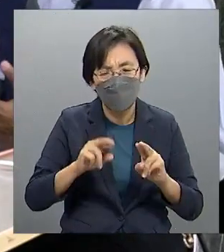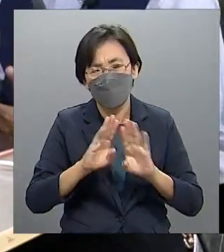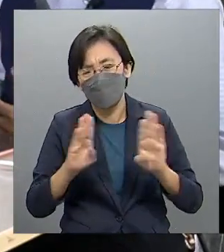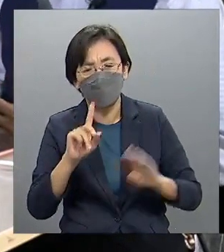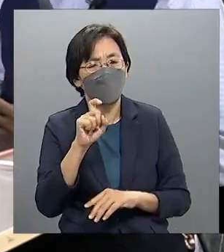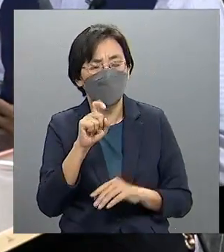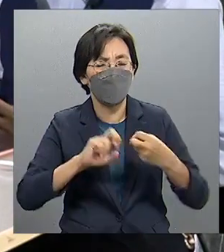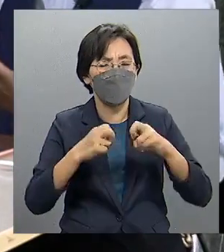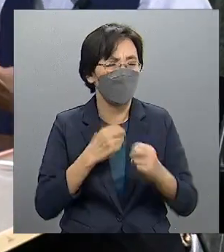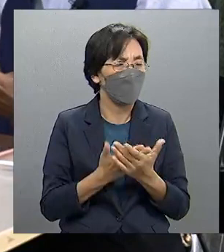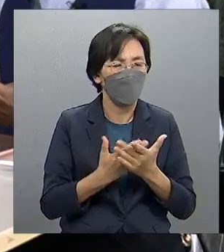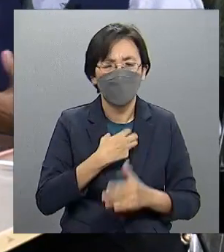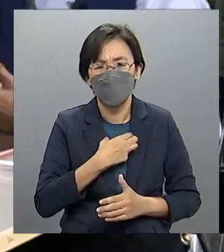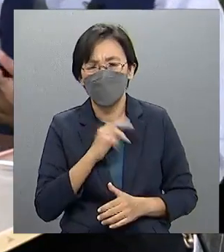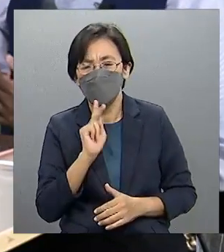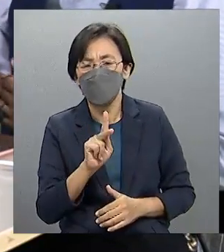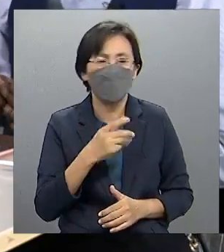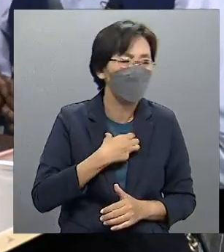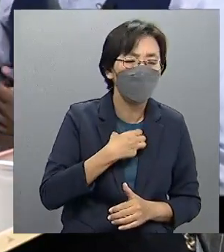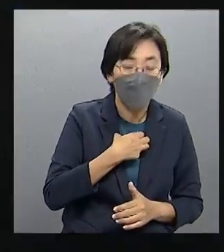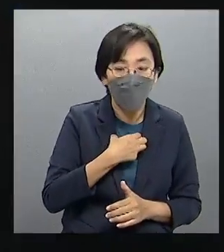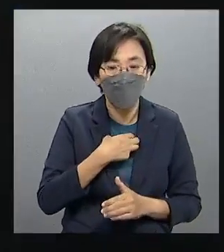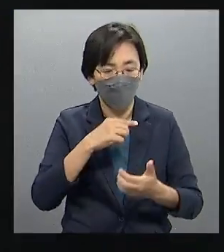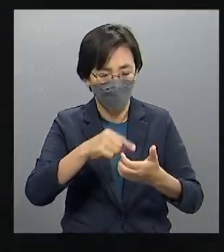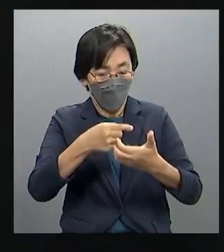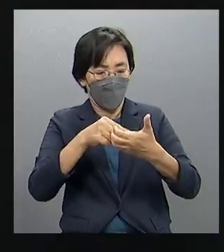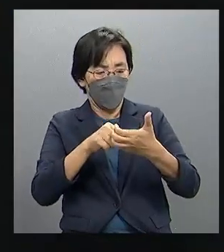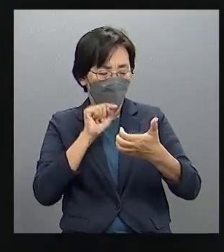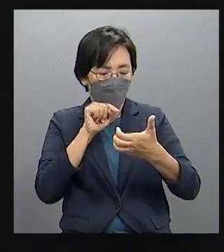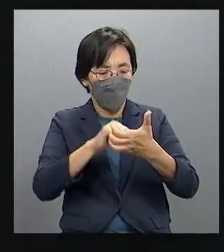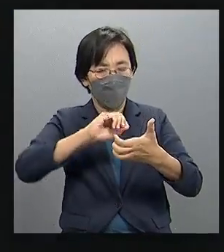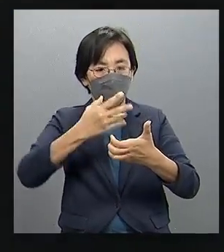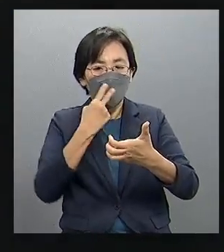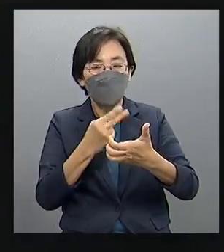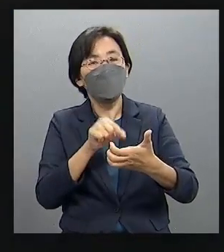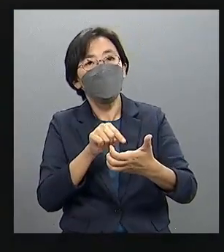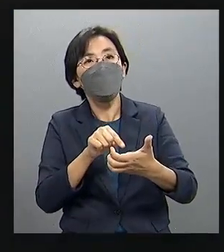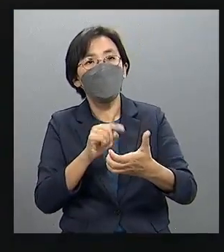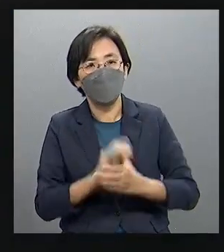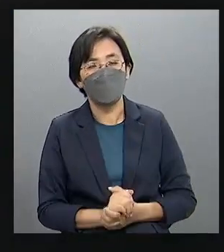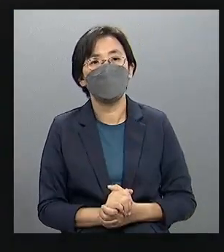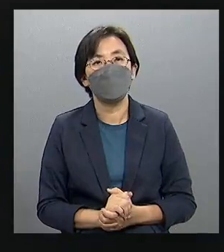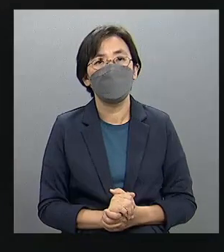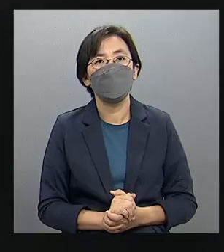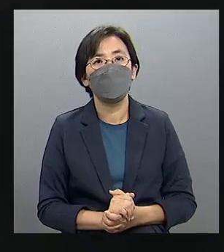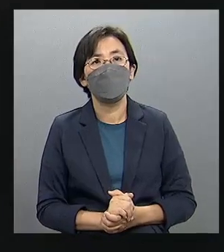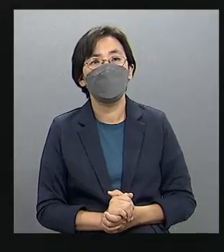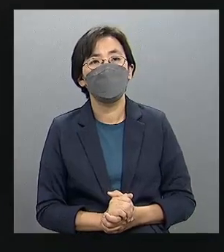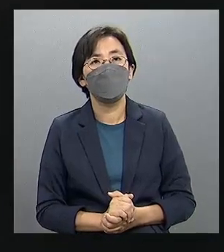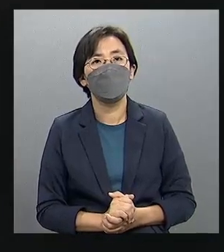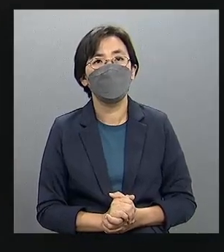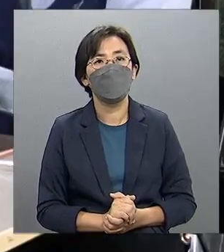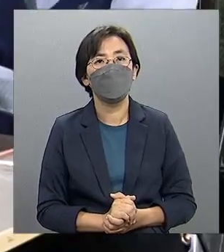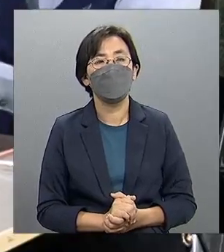ข้าถึงเงินกู้แบบนี ้ครับ ก็สนใจคลิกเข้าไปดู ครับ นะแต่ไอ้พวกที่มันเป็นลายพวกนี้เห็นลองบางอันเป็นลาย อ ันนี้เข้าไปพวกเขาก็จ